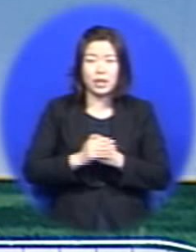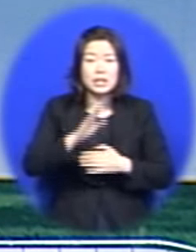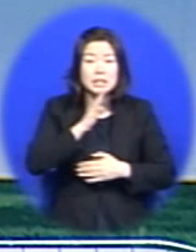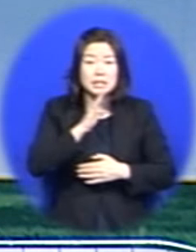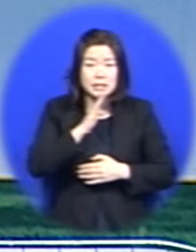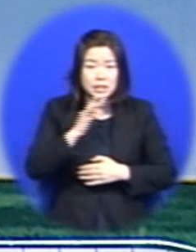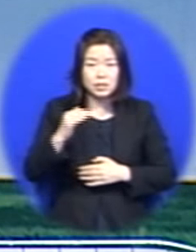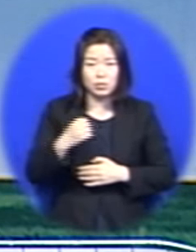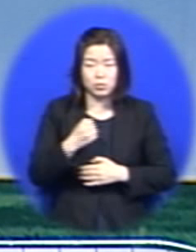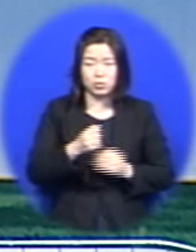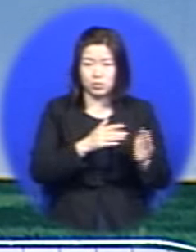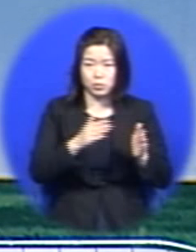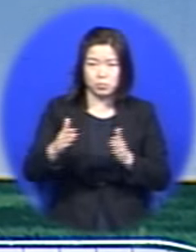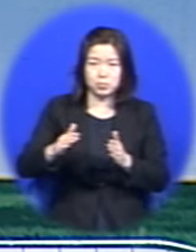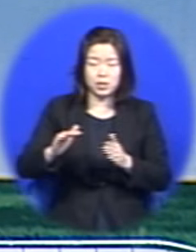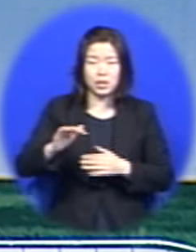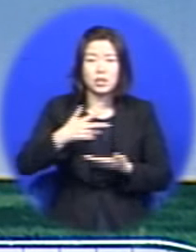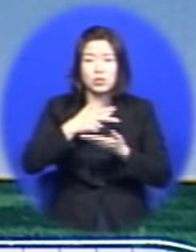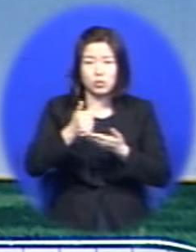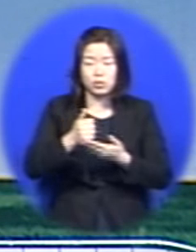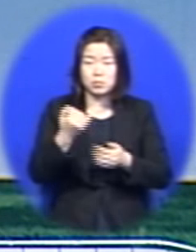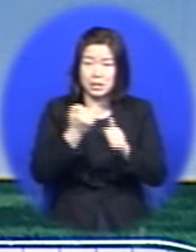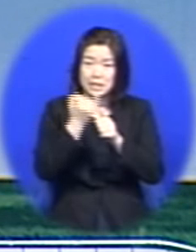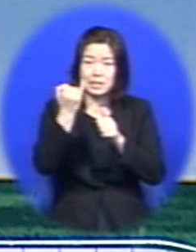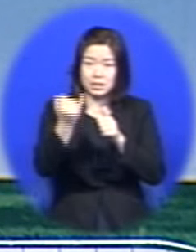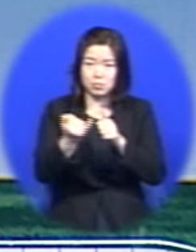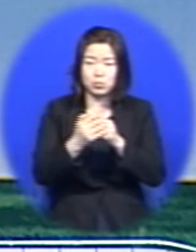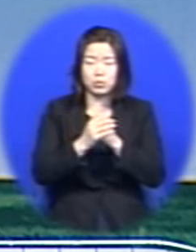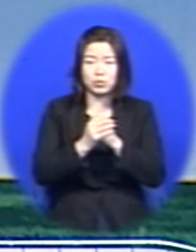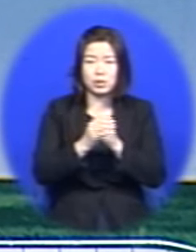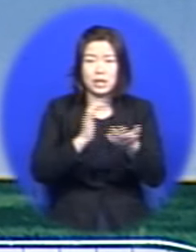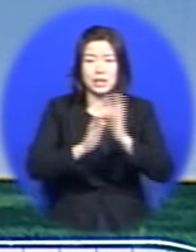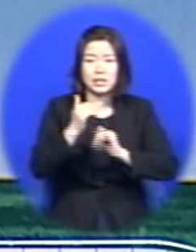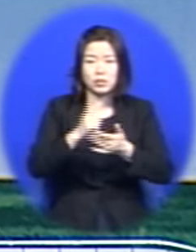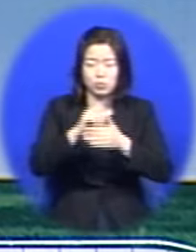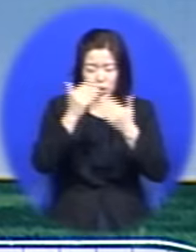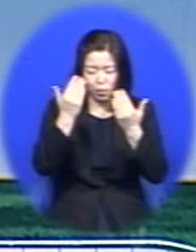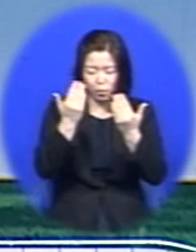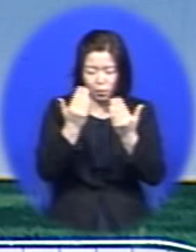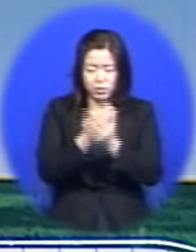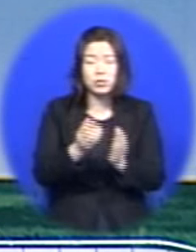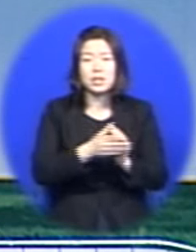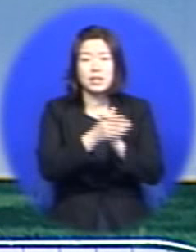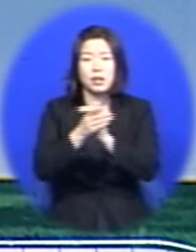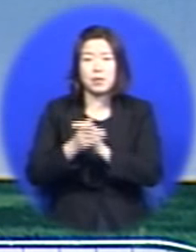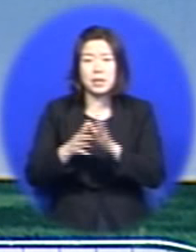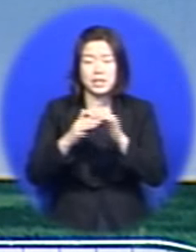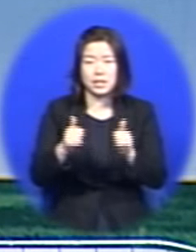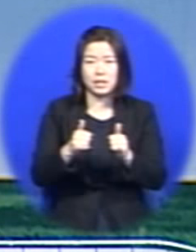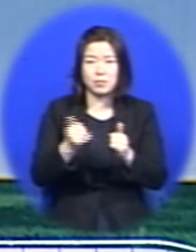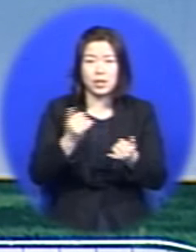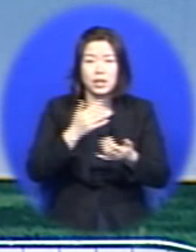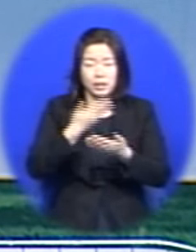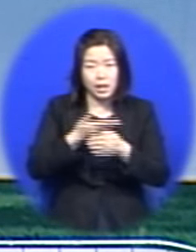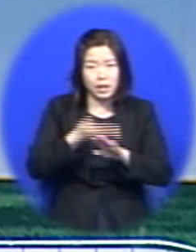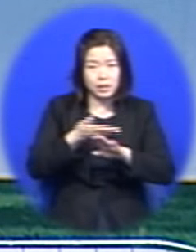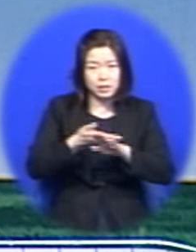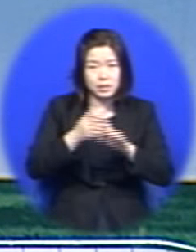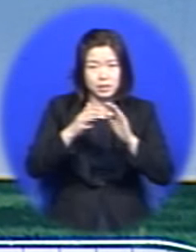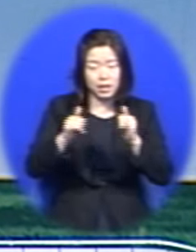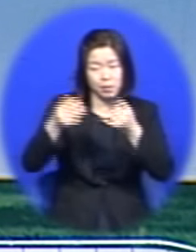진정으로 준비된 주님의 신부는 예수님과 온전히 연합한 사람, 다른 사람이 보면 예수님을 보는 것 같은 사람.